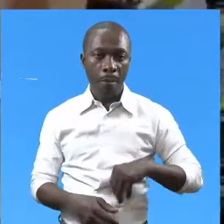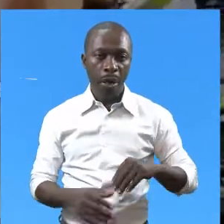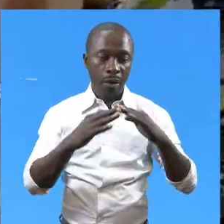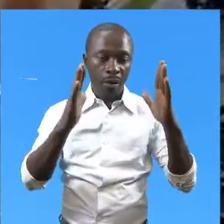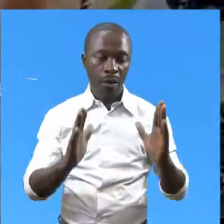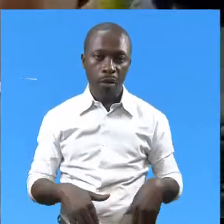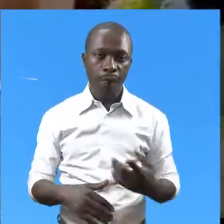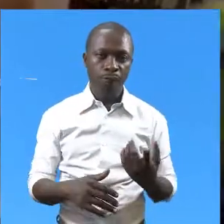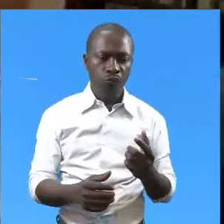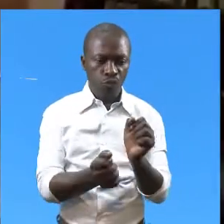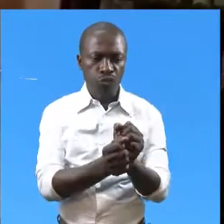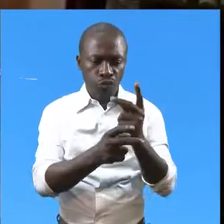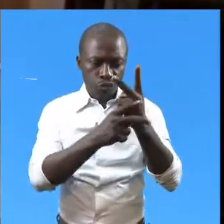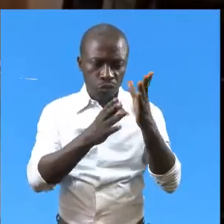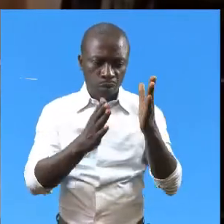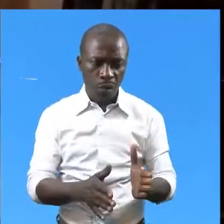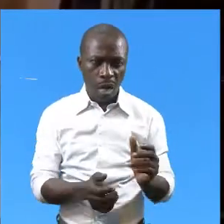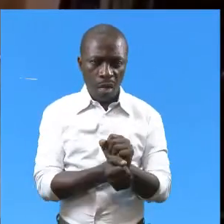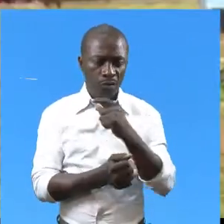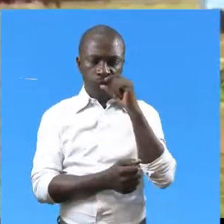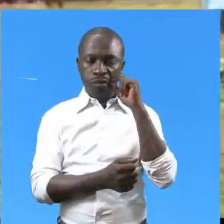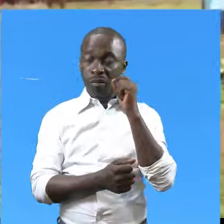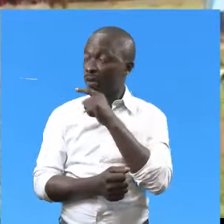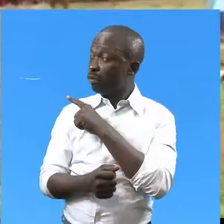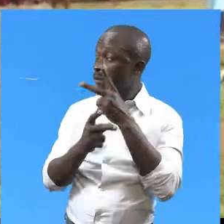leur opération et ont pris aussi le vigile en respect.